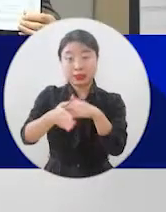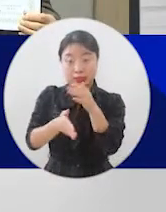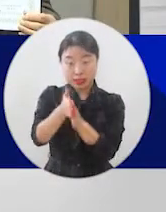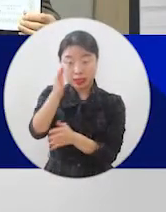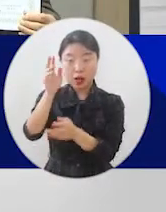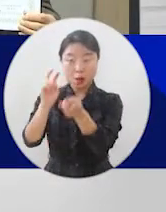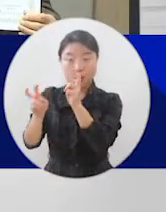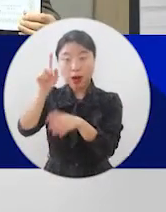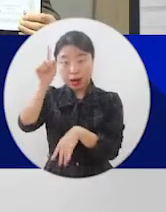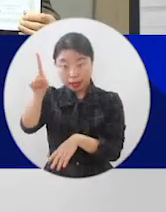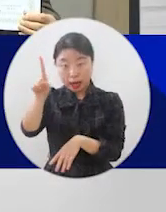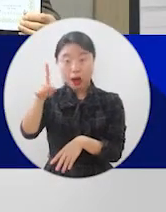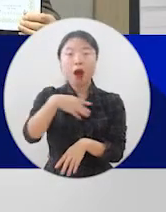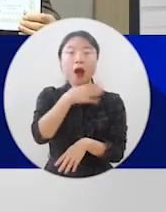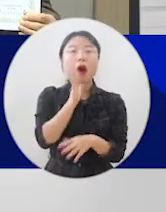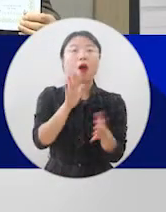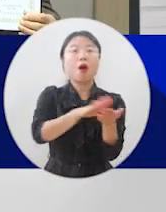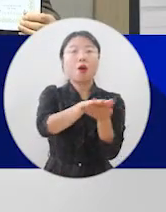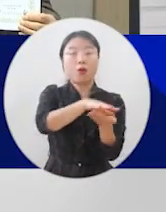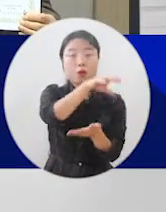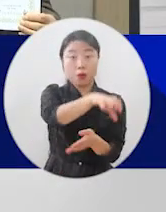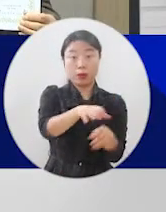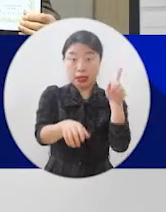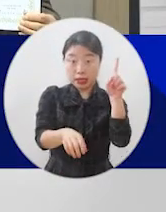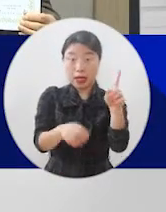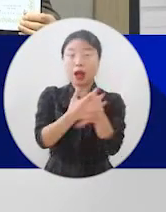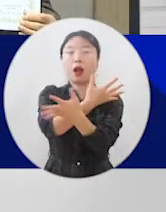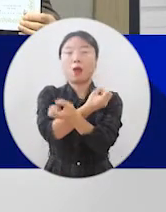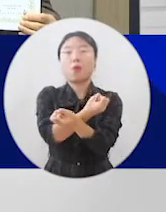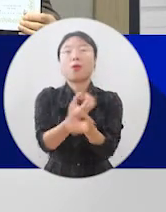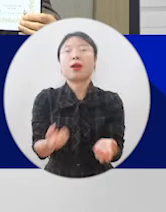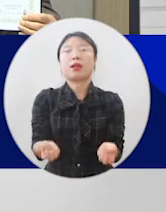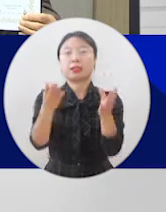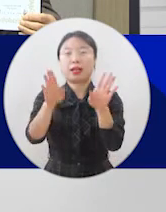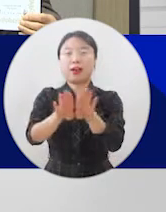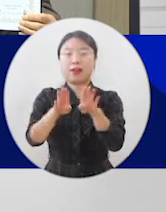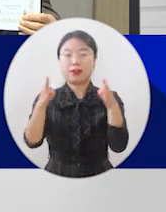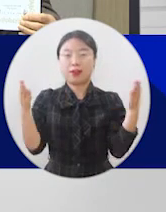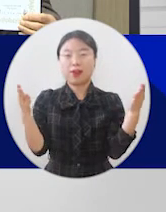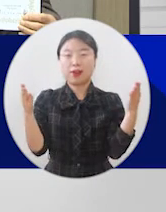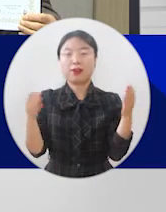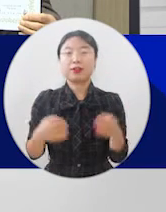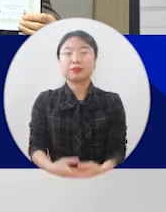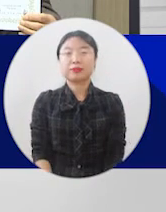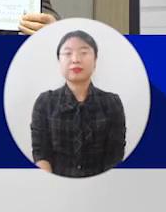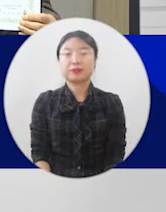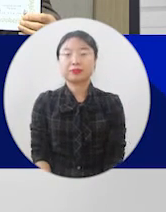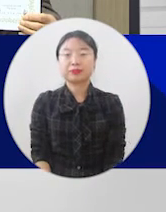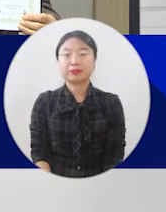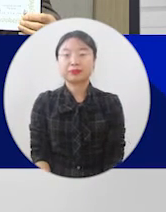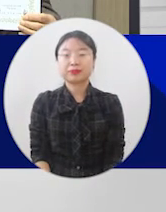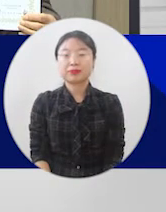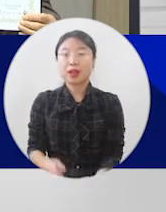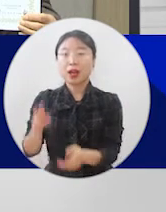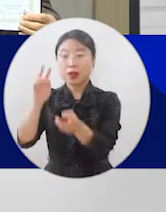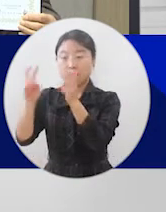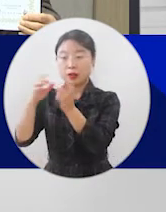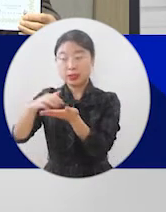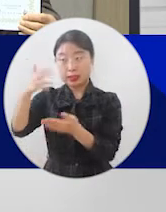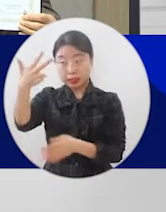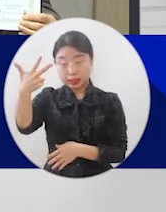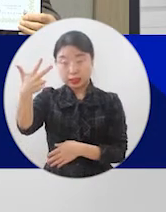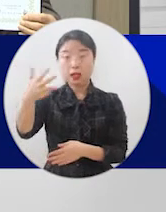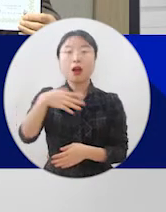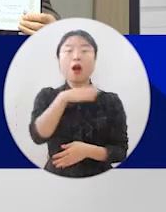의왕시에서 특별한 나눔 행사가 진행됐습니다. 바로 141 경로당 협약식인데요. 7개 후원사가